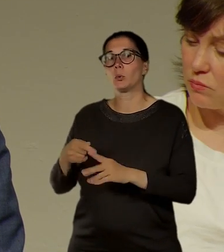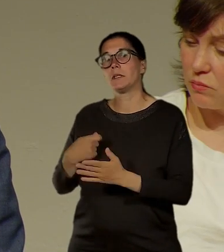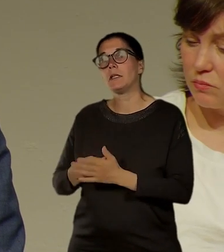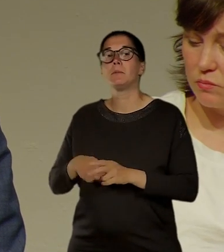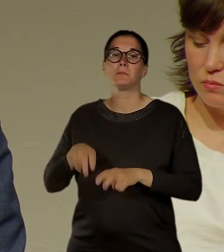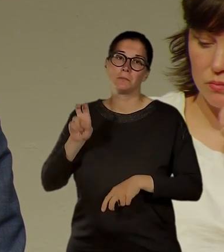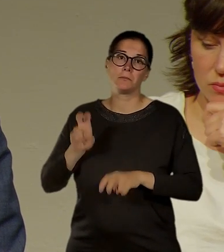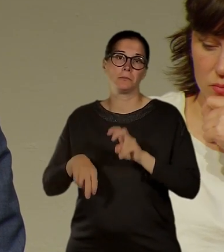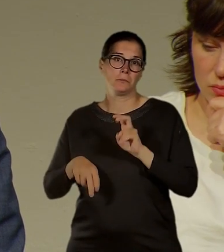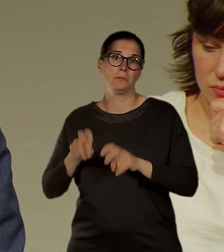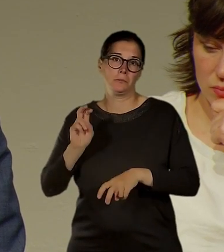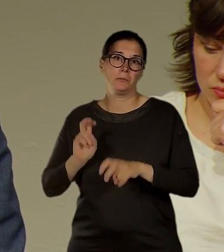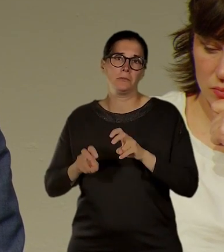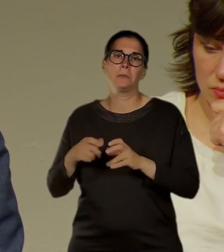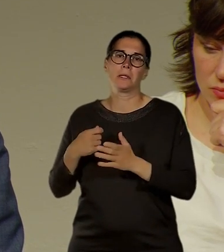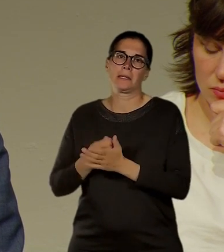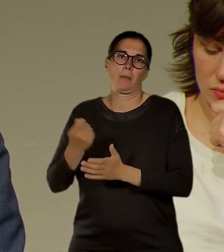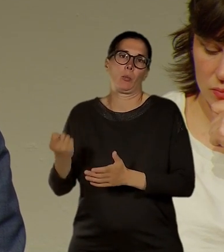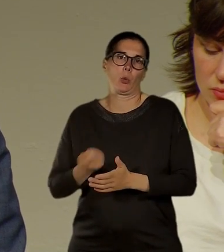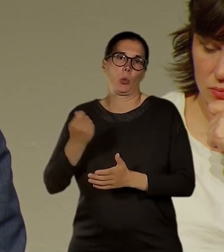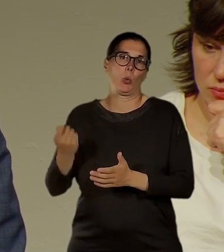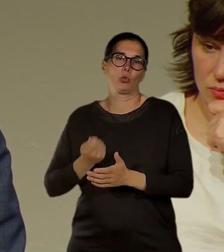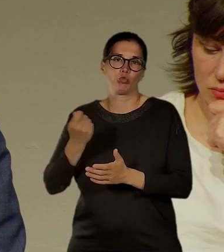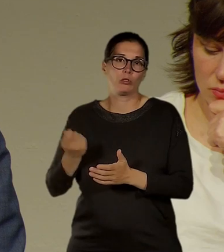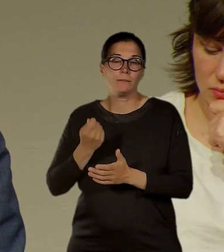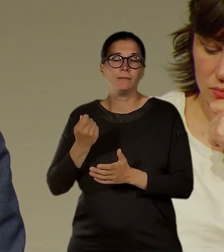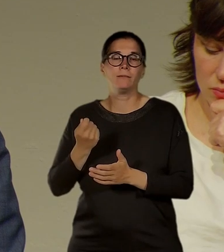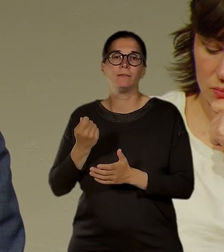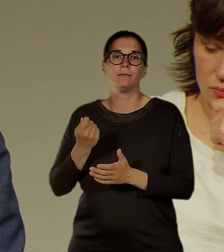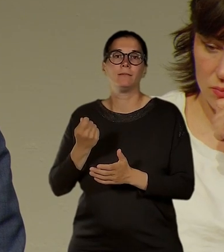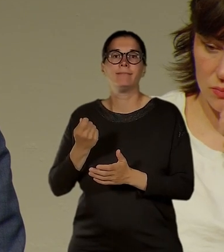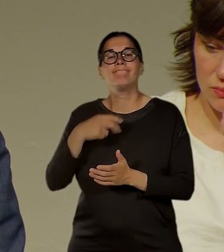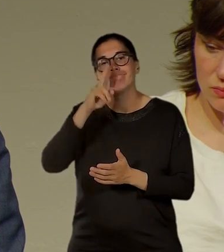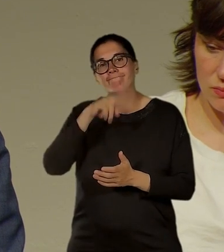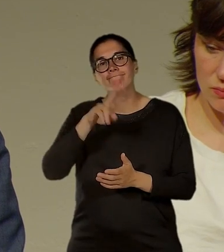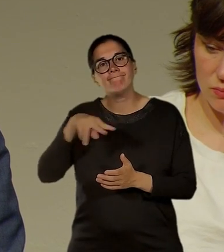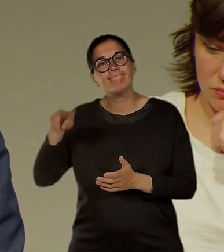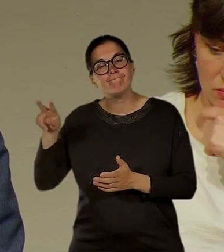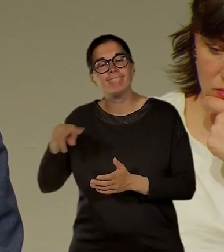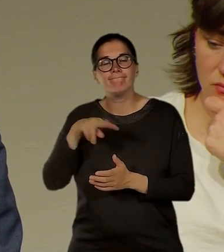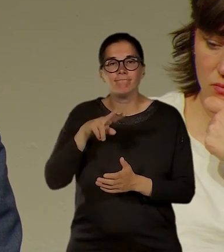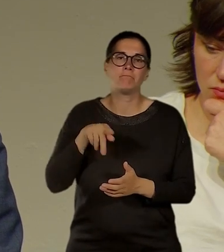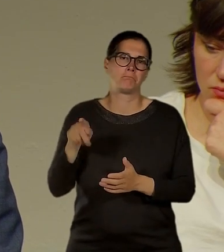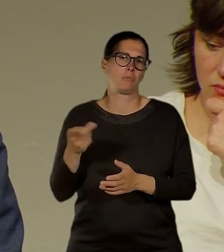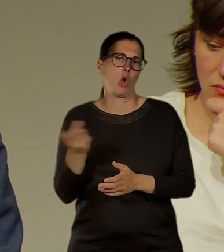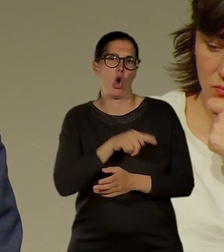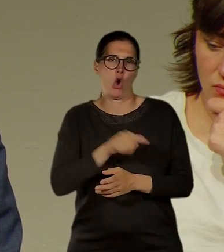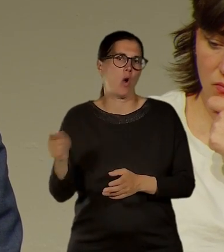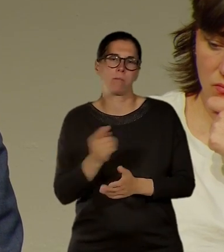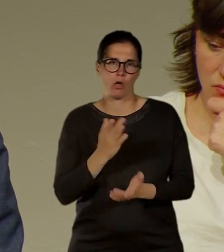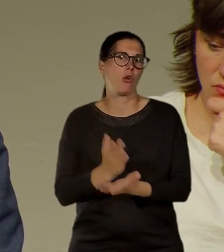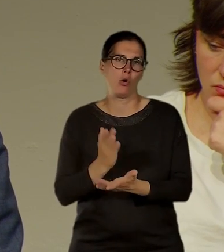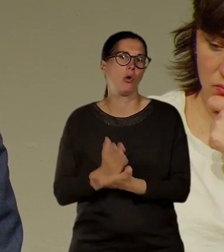ten, co jako sedne na to sdílené kolo a kochá se cestou, tak já myslím, že si tam všichni přijdou na své,